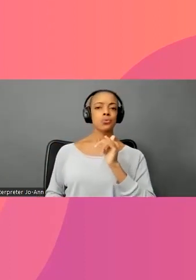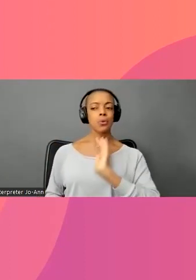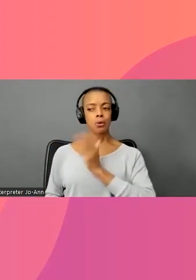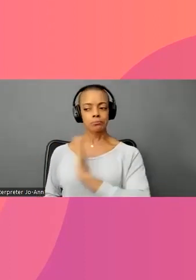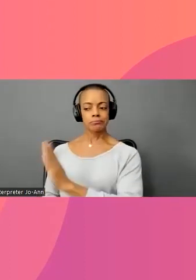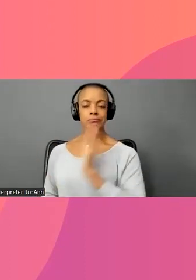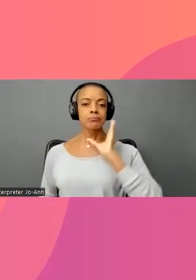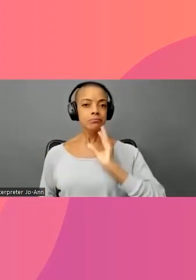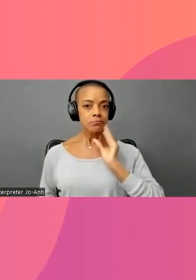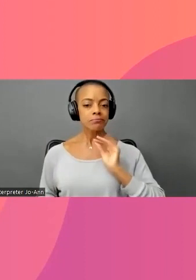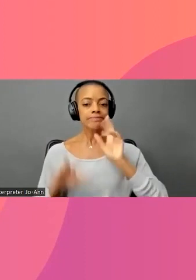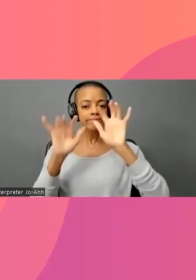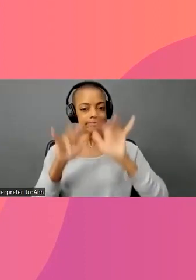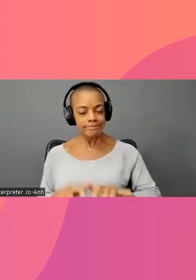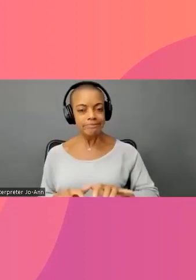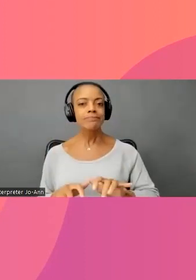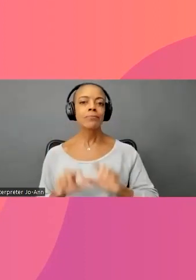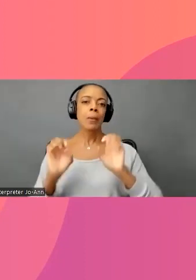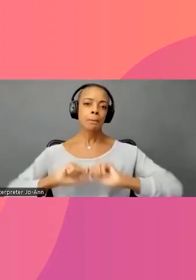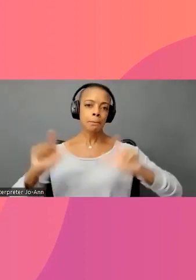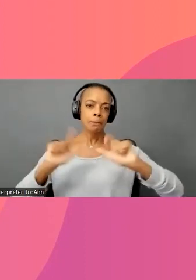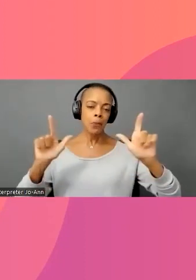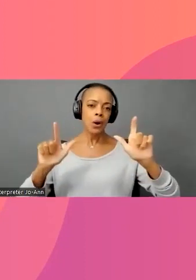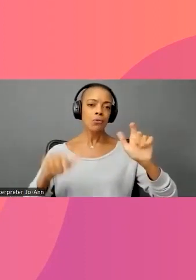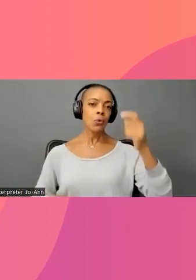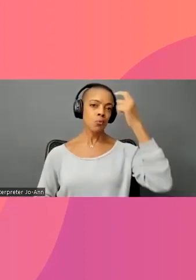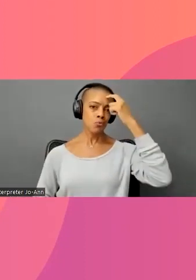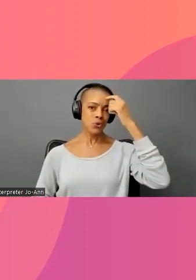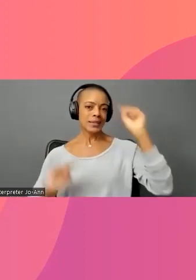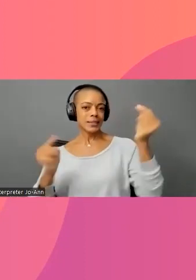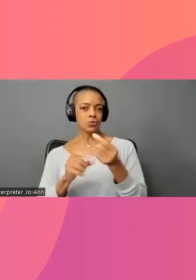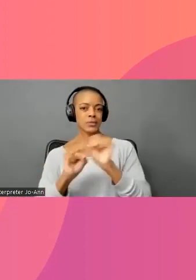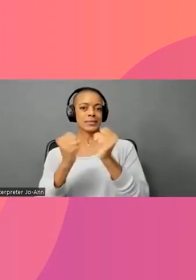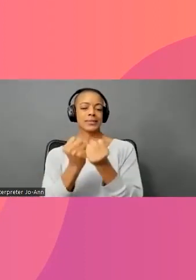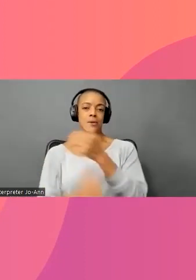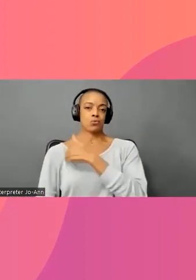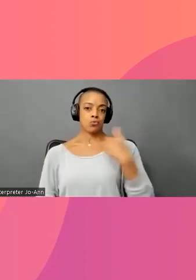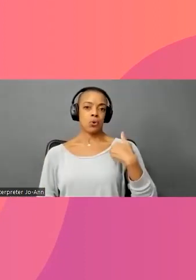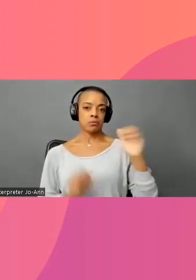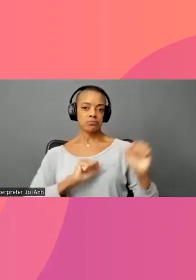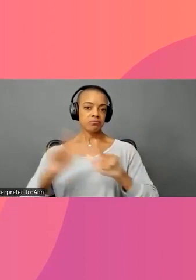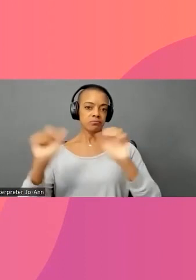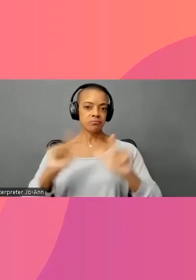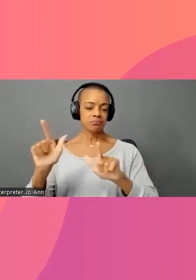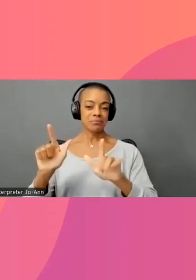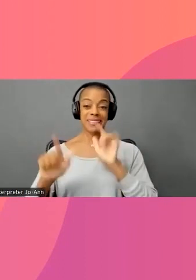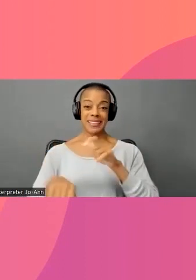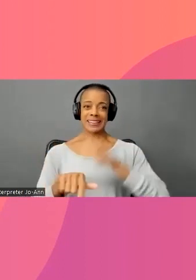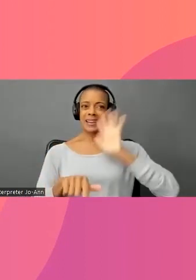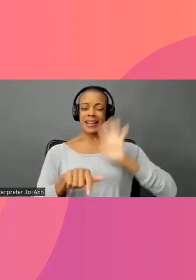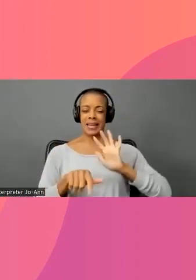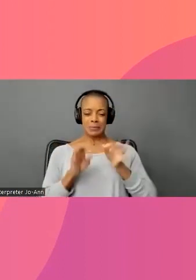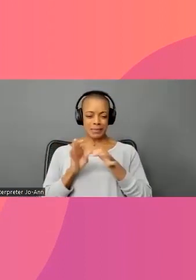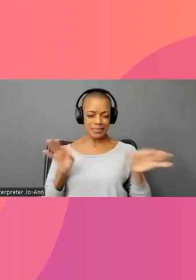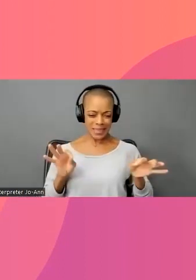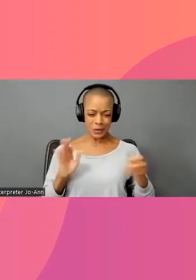qu'à l'expérience de mon frère. J'ai pensé à tous les obstacles rencontrés. À l'époque, je